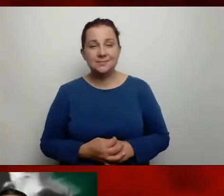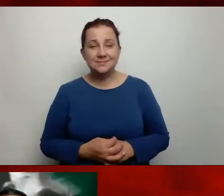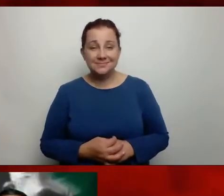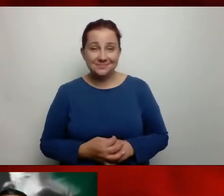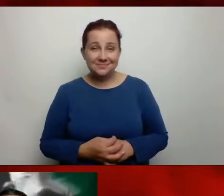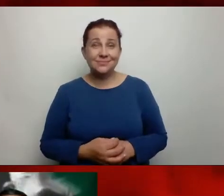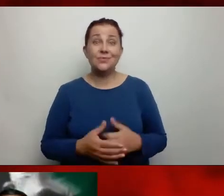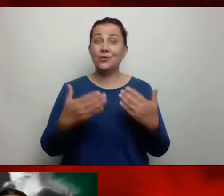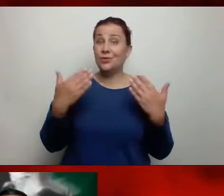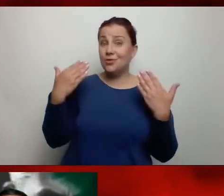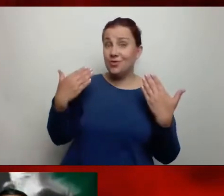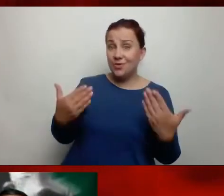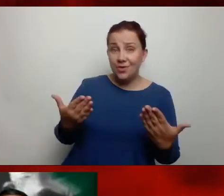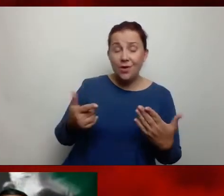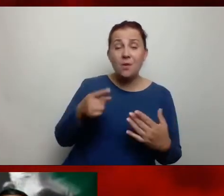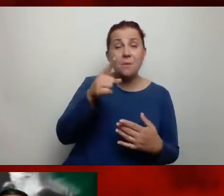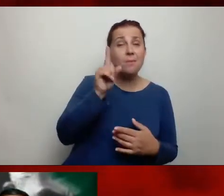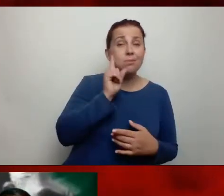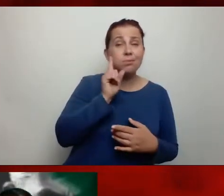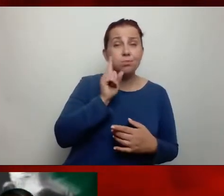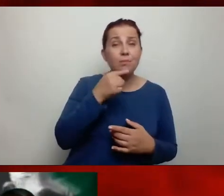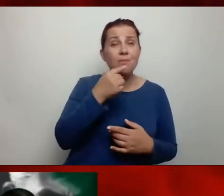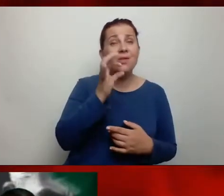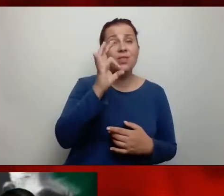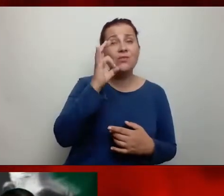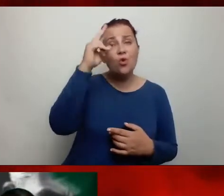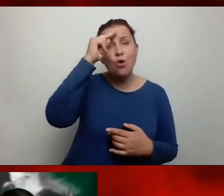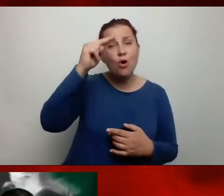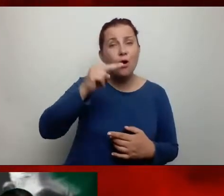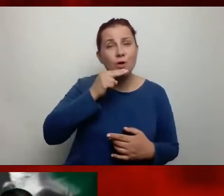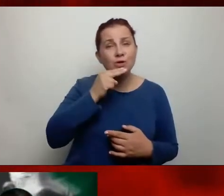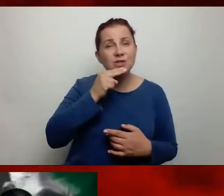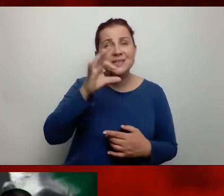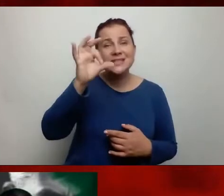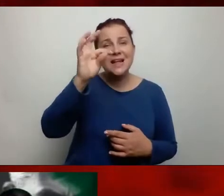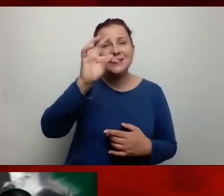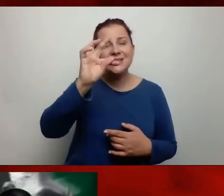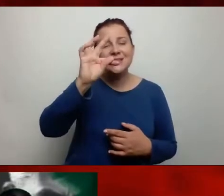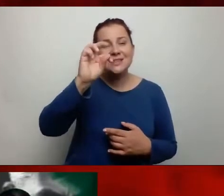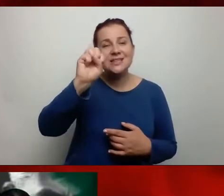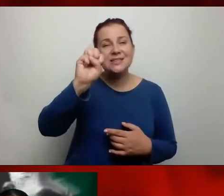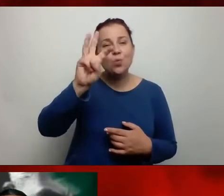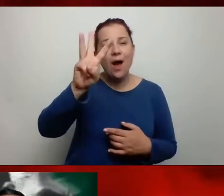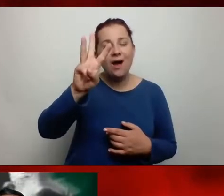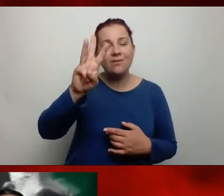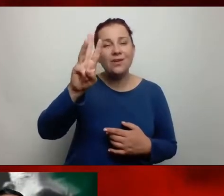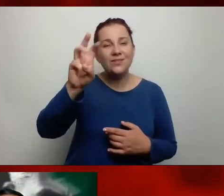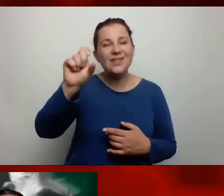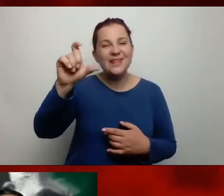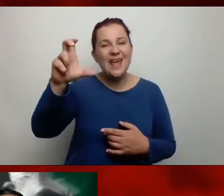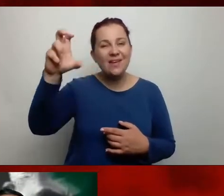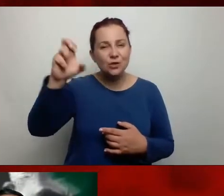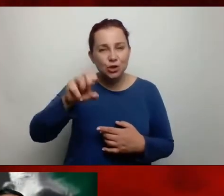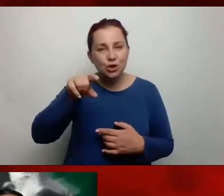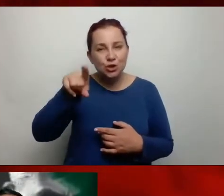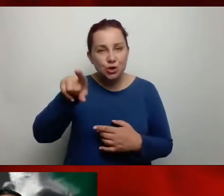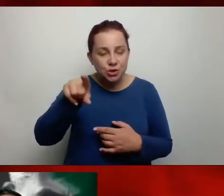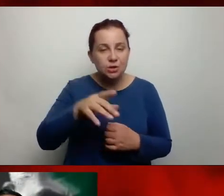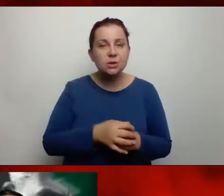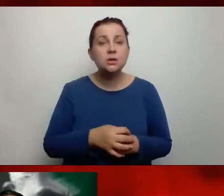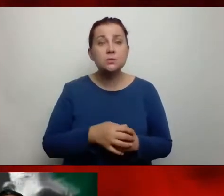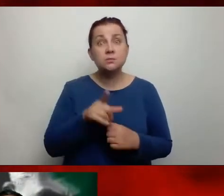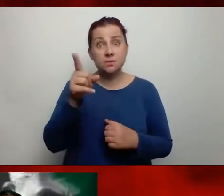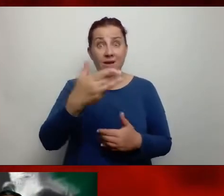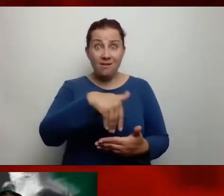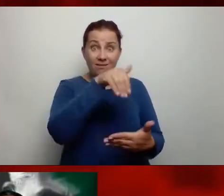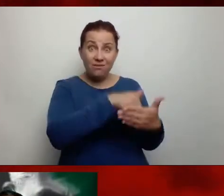No właśnie, wspomniał pan o jego ojcu, Stanisławie Witkiewiczu seniorze, który no